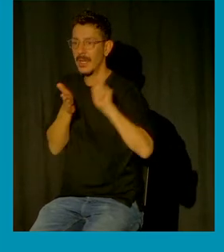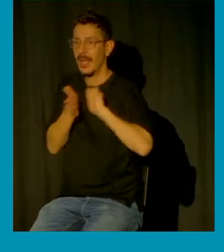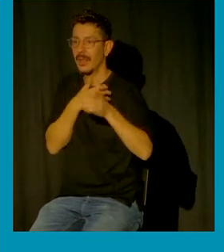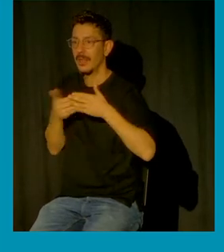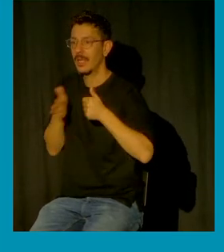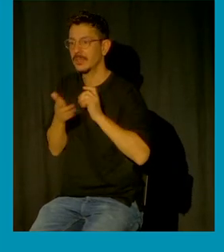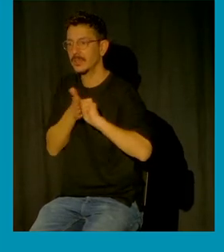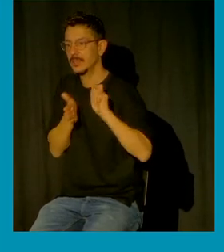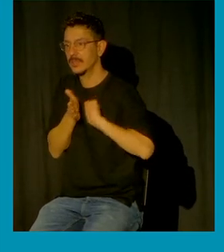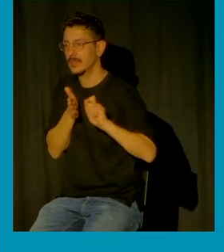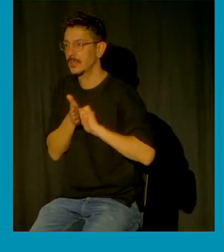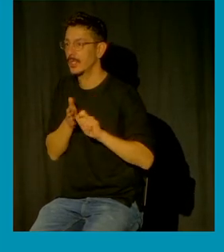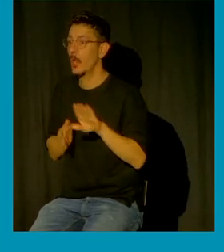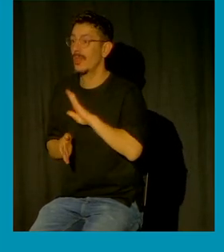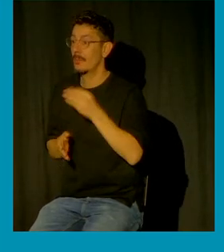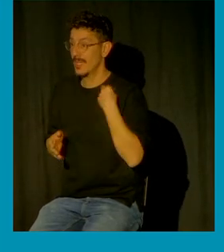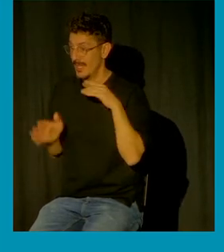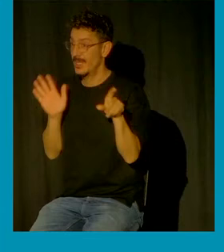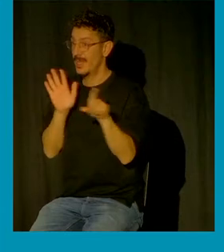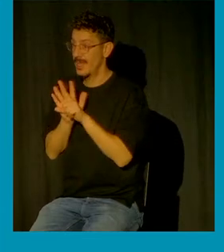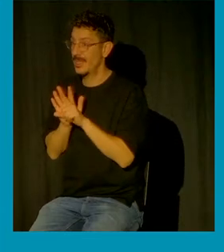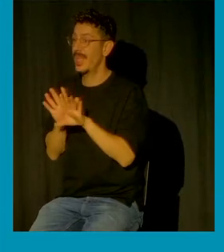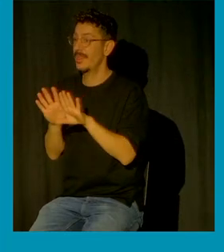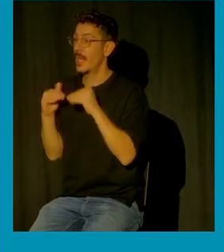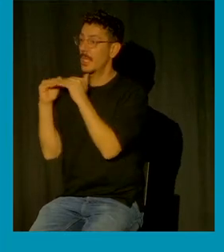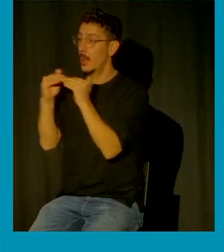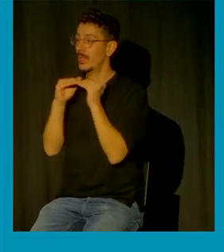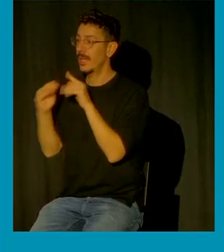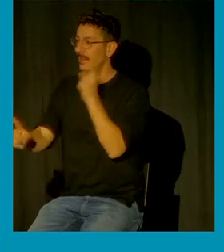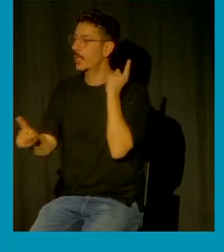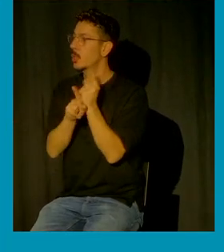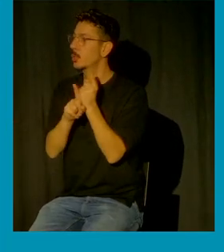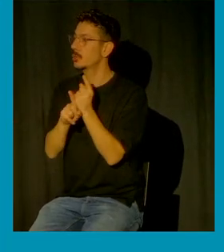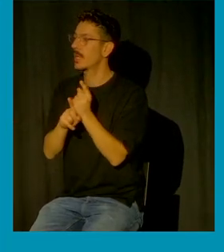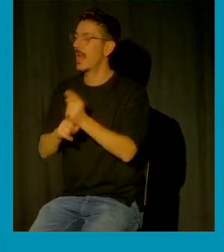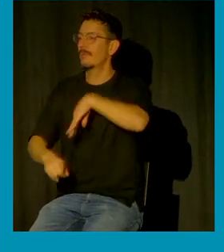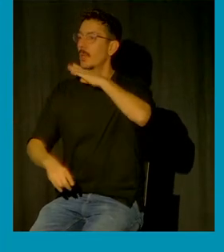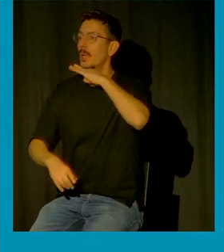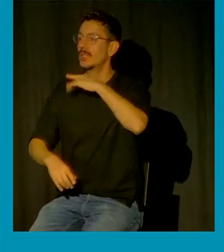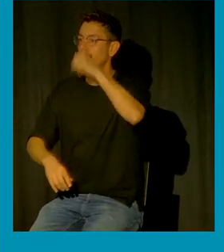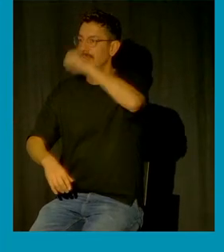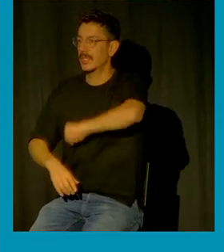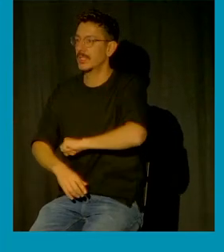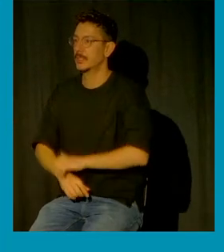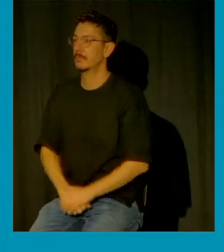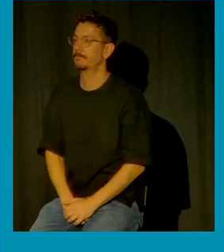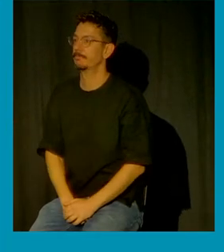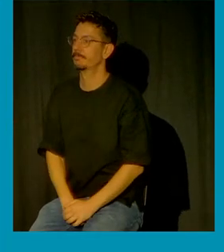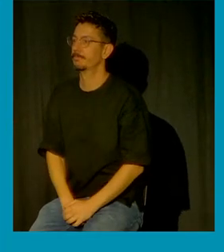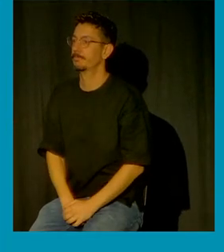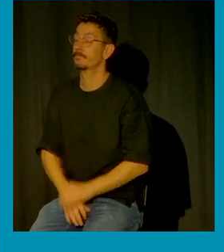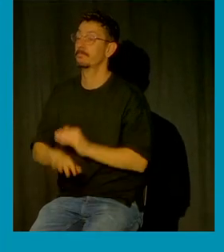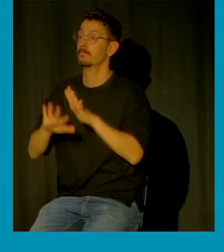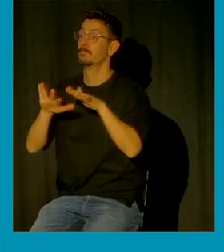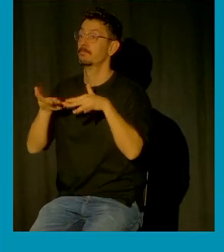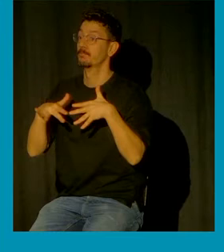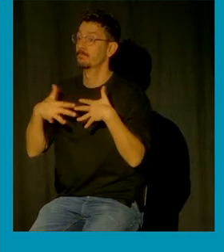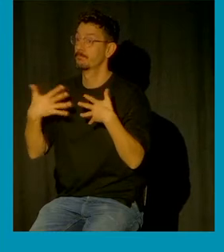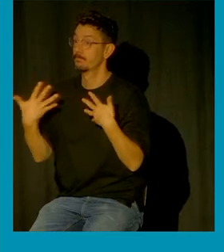les de les de les lleis d'igualtat i contra la violència masclista i que per tant ens podem anar